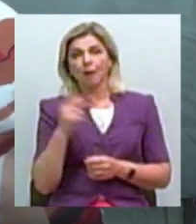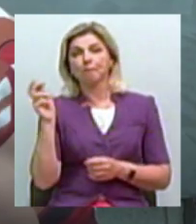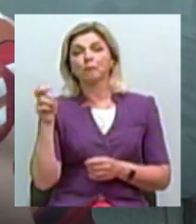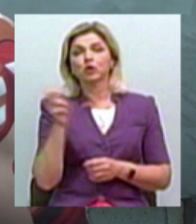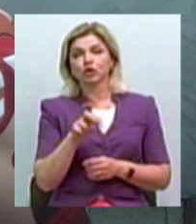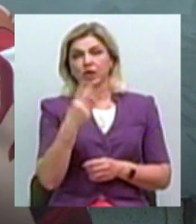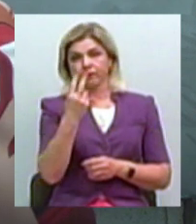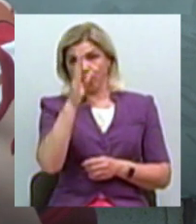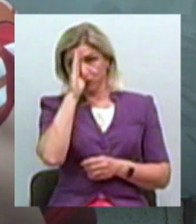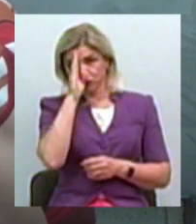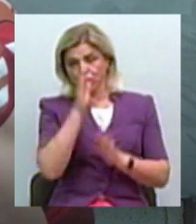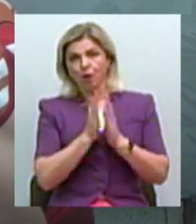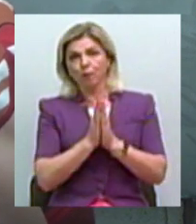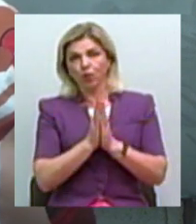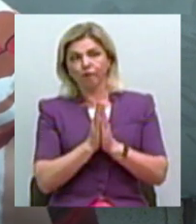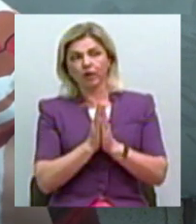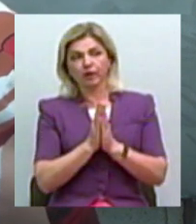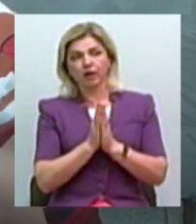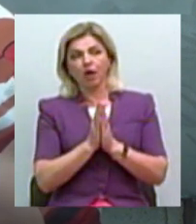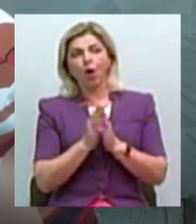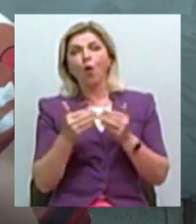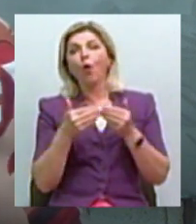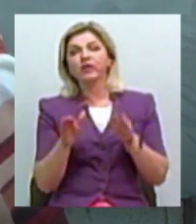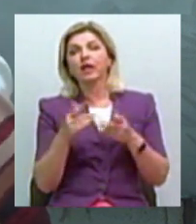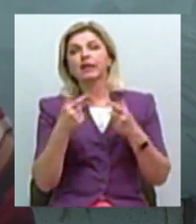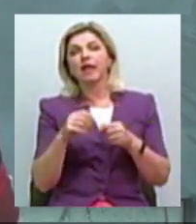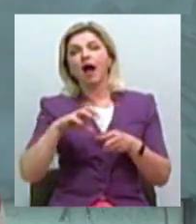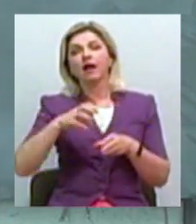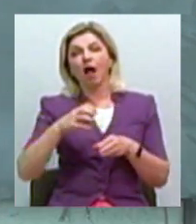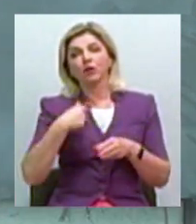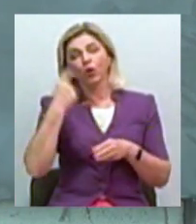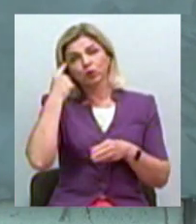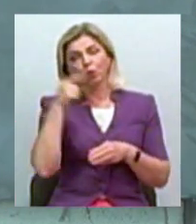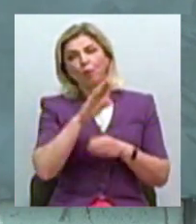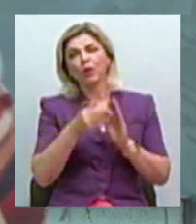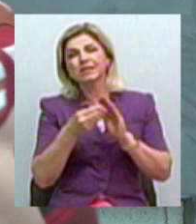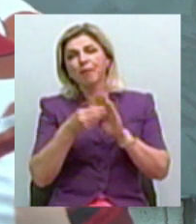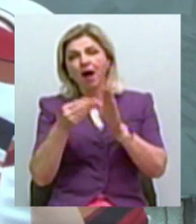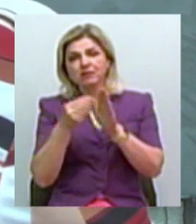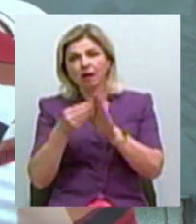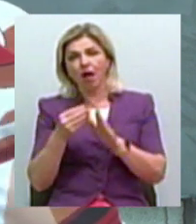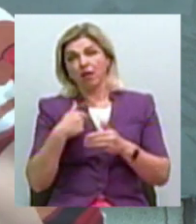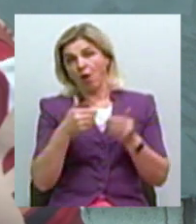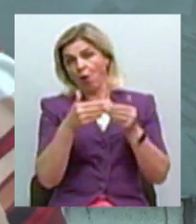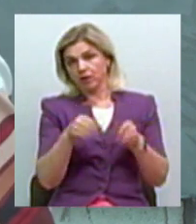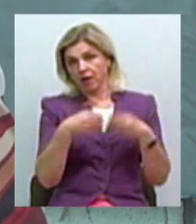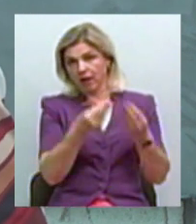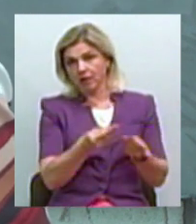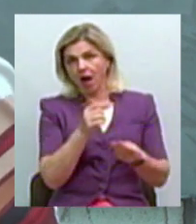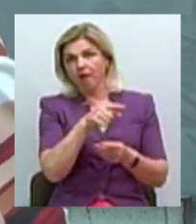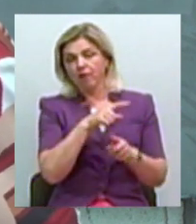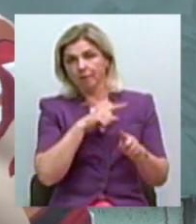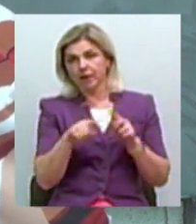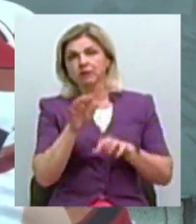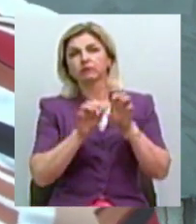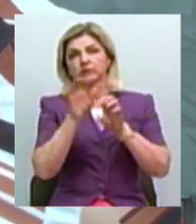Прийшли двоє чоловіків, попросив відкрити город, де крани. Я думала, що вони будуть змащувати крани, ремонтувати. Відкрила їм. А вони швиденько драбини